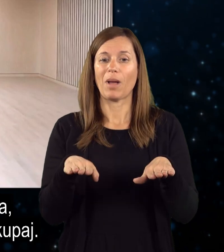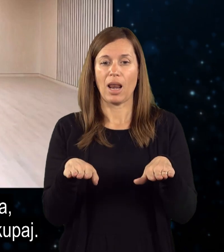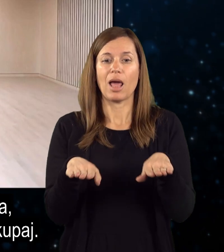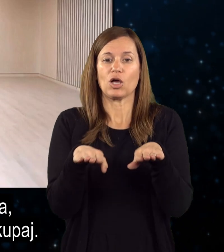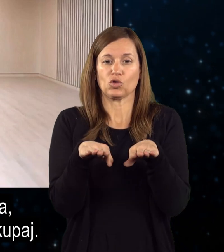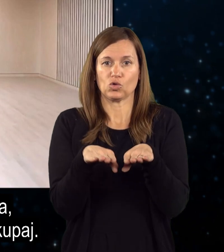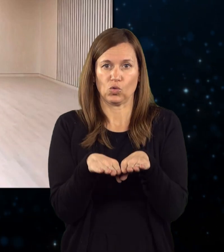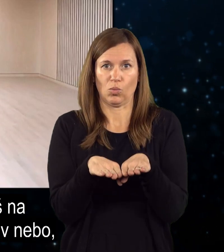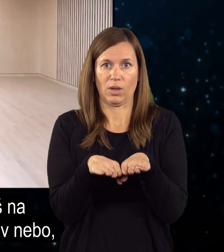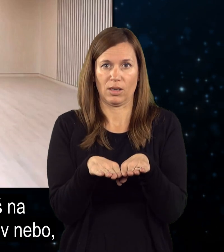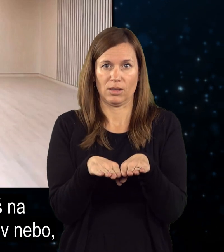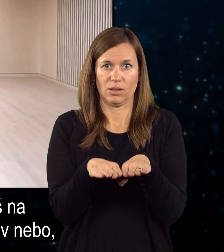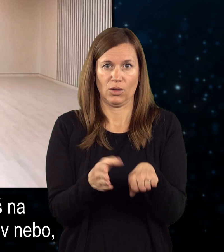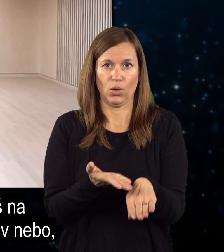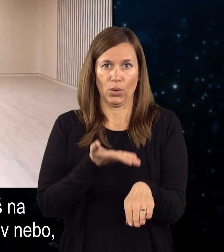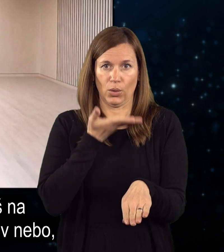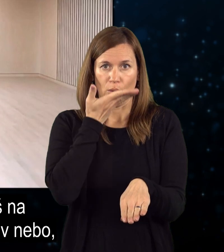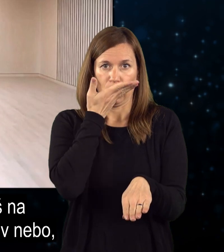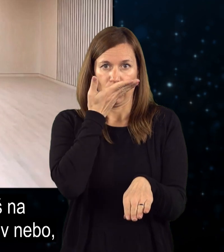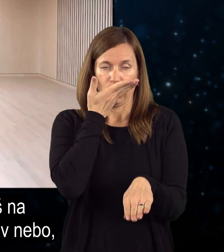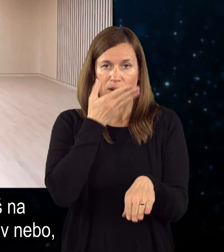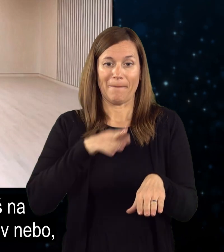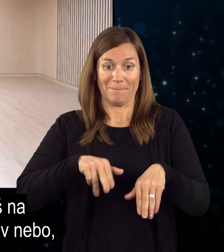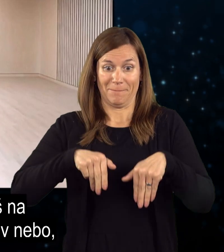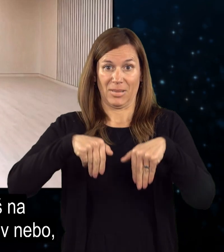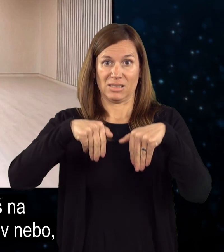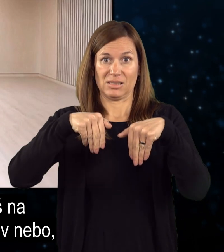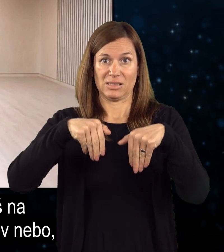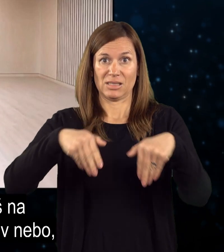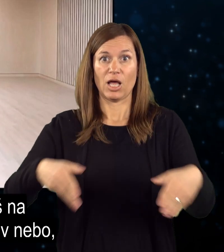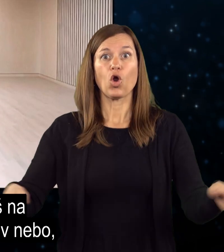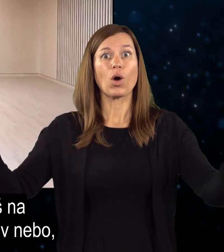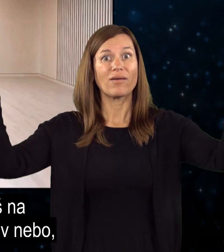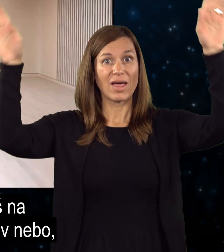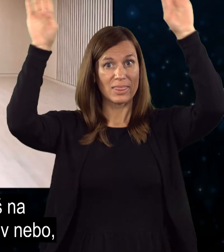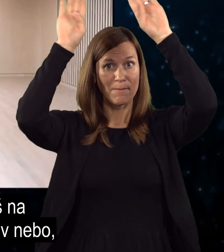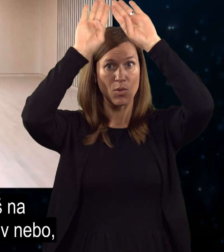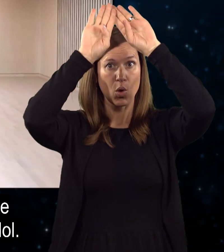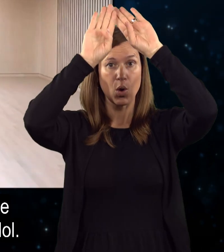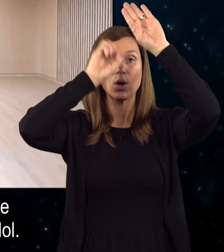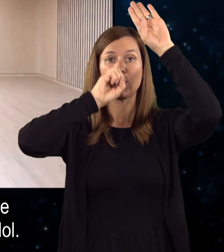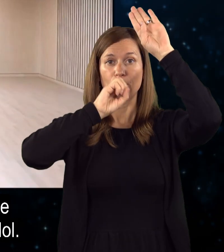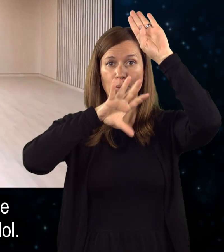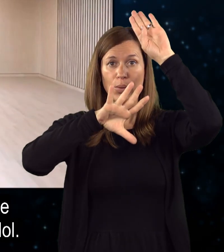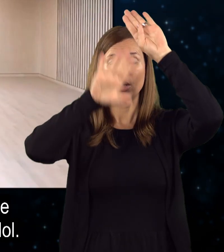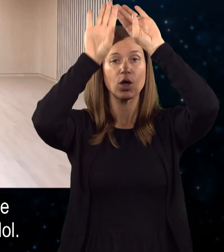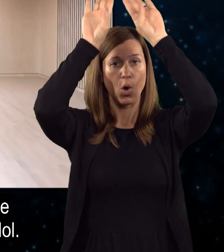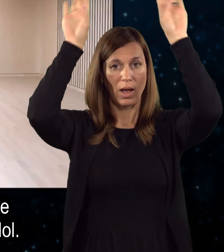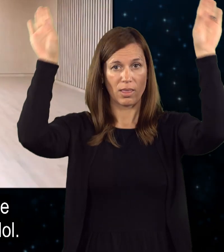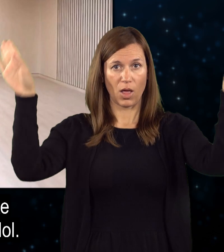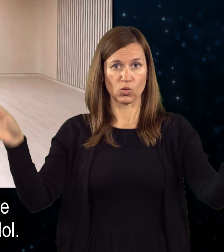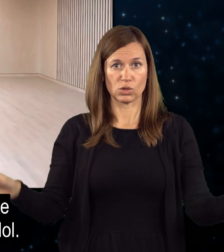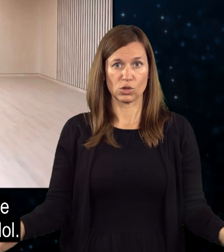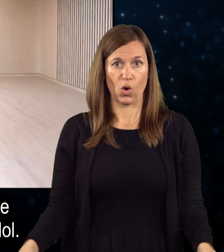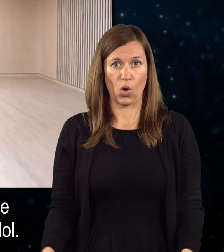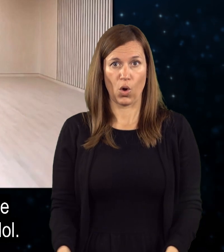skupaj. Z vdihom stopaš na prste in roke pelješ v nebo, z izdihom roke spuščaš